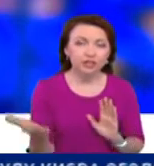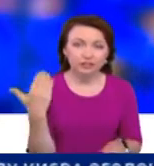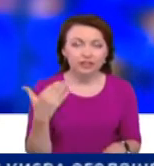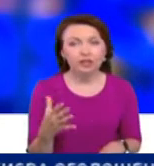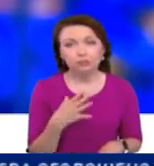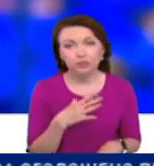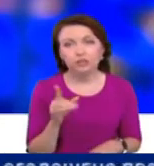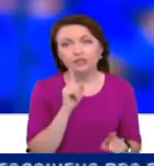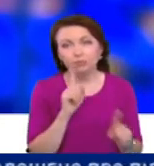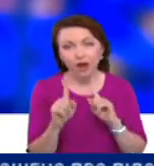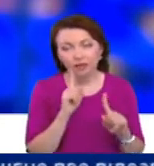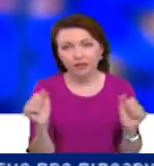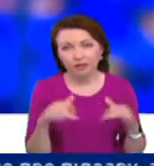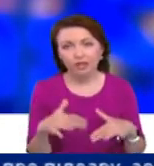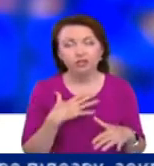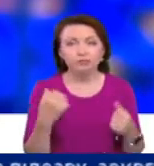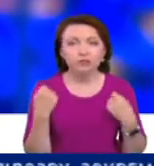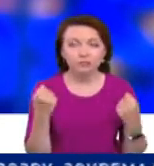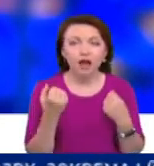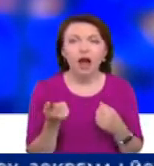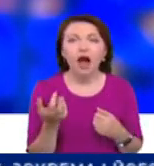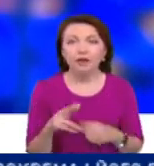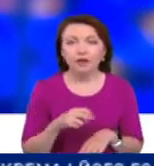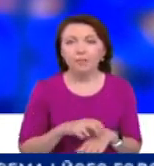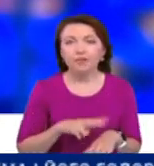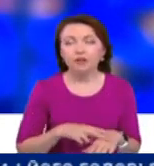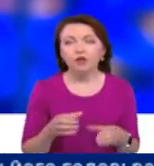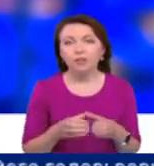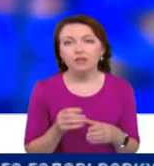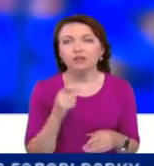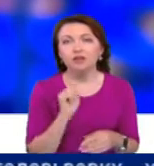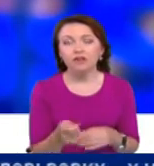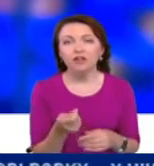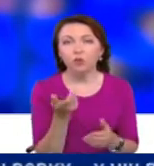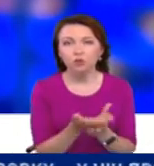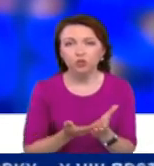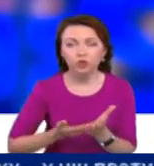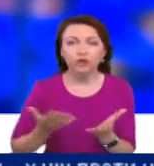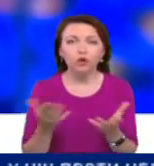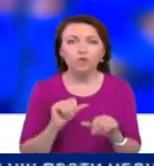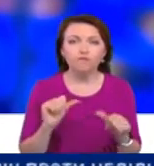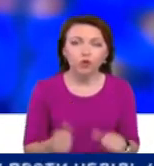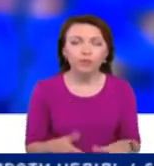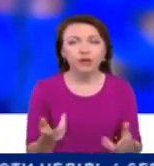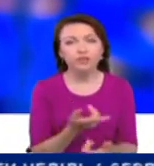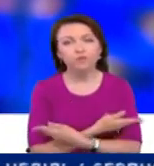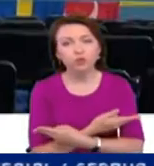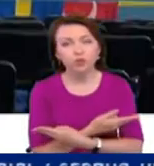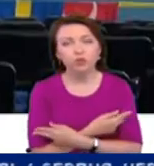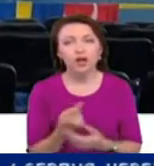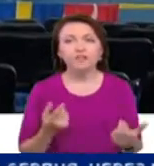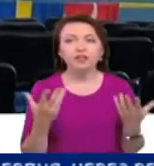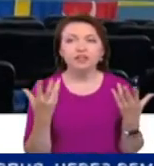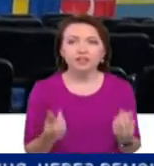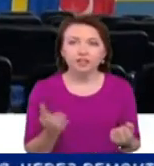Было собрание наших спортсменов. Аня, как капитан команды, давала установку, в какой форме, в каких футболках, в какие дни мы